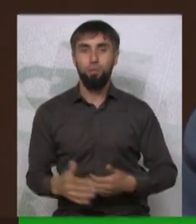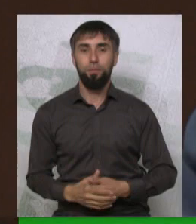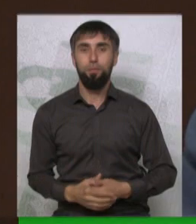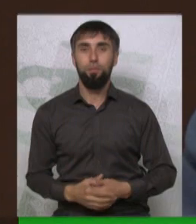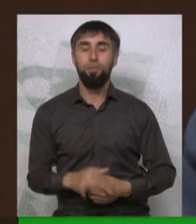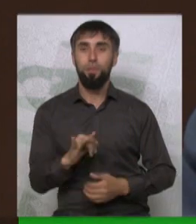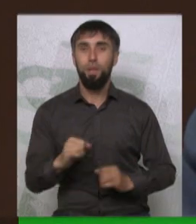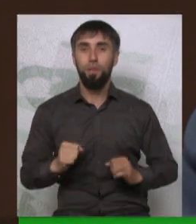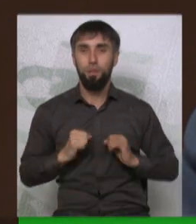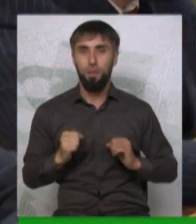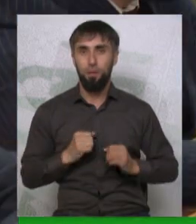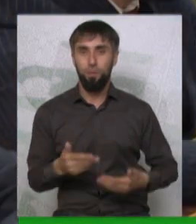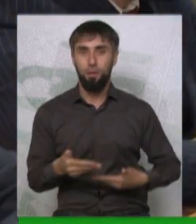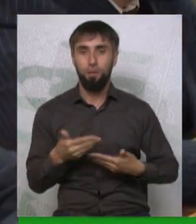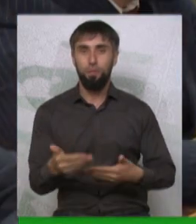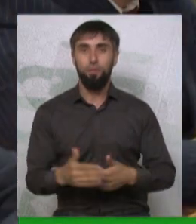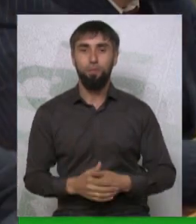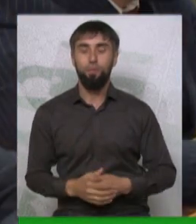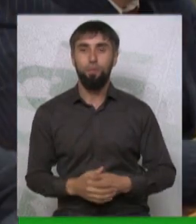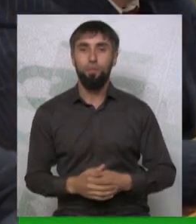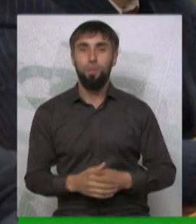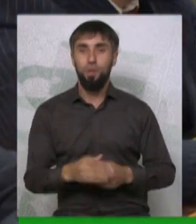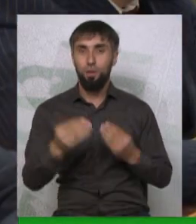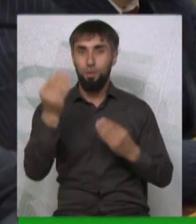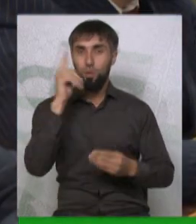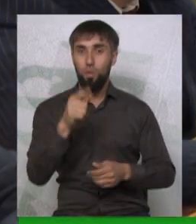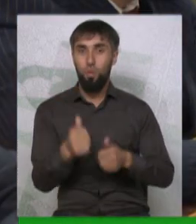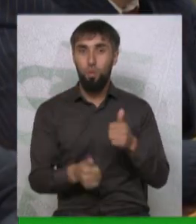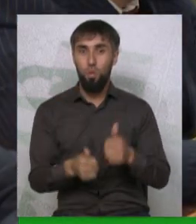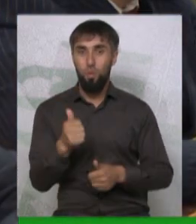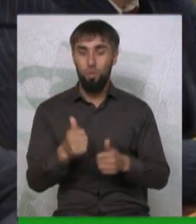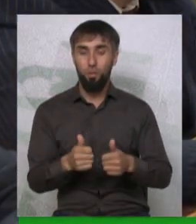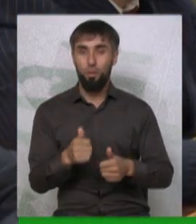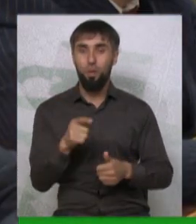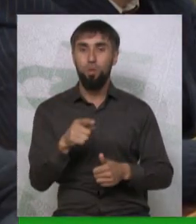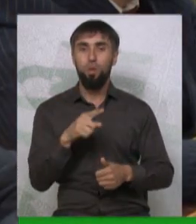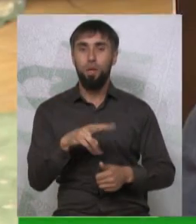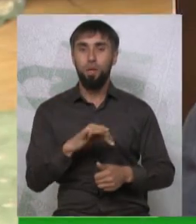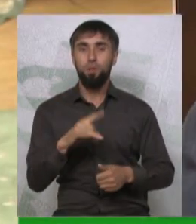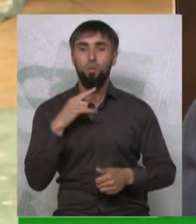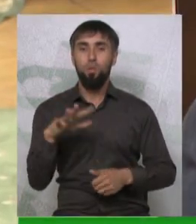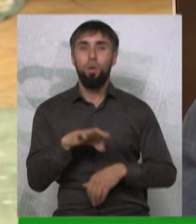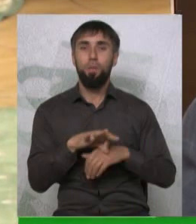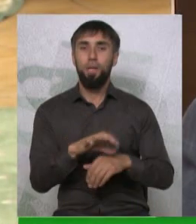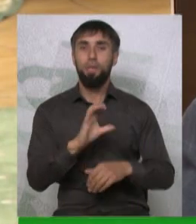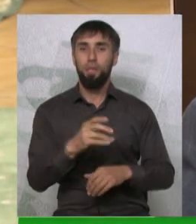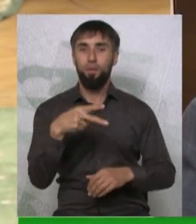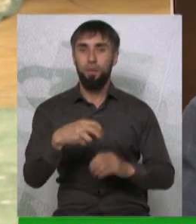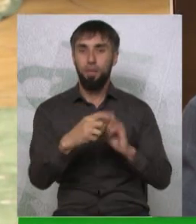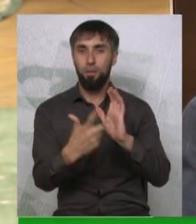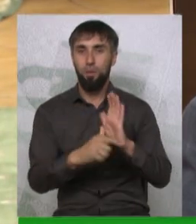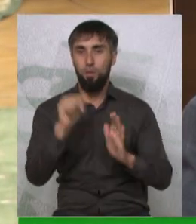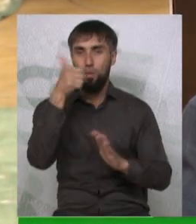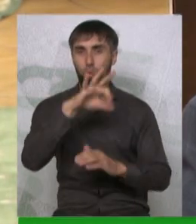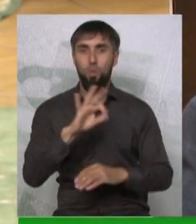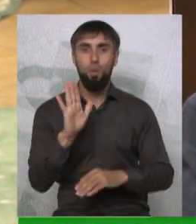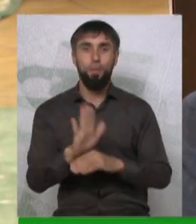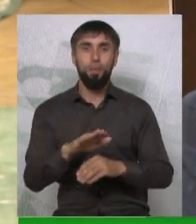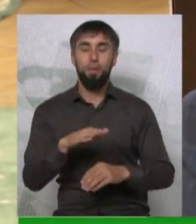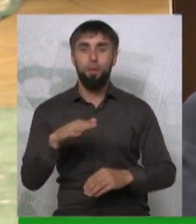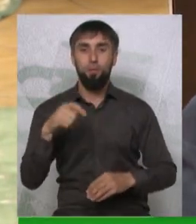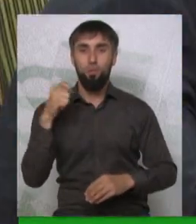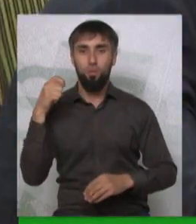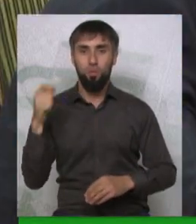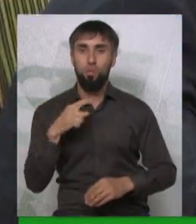и стараемся пригласить. Напомним, что конкурс управленцев «Лидеры России» проводится с 2017 года по поручению президента